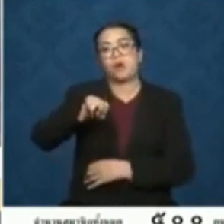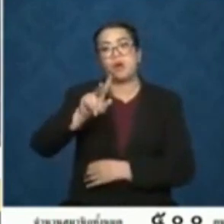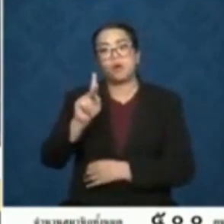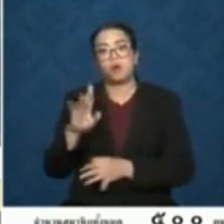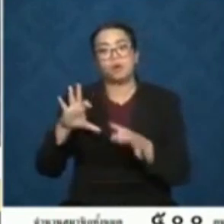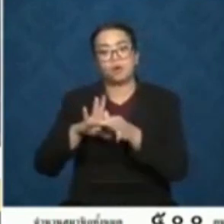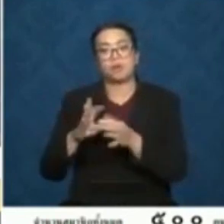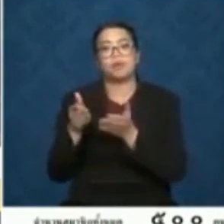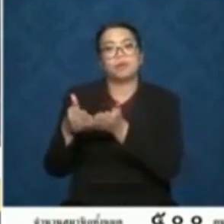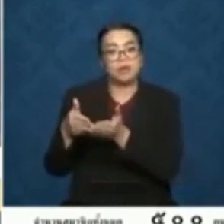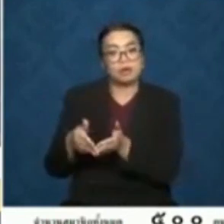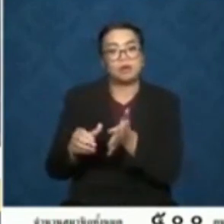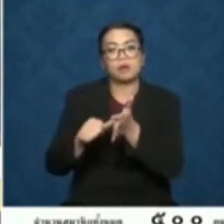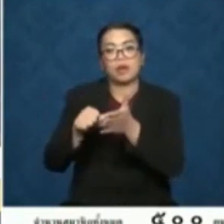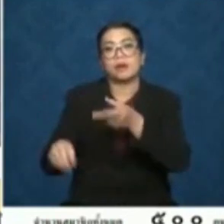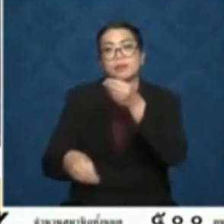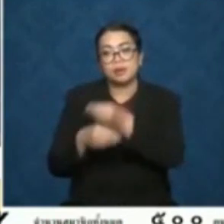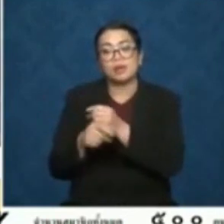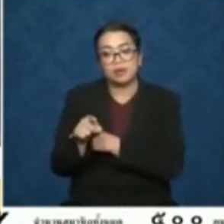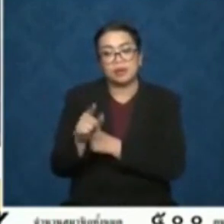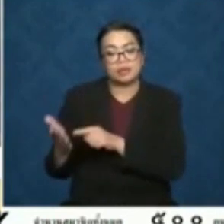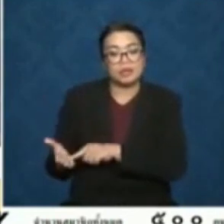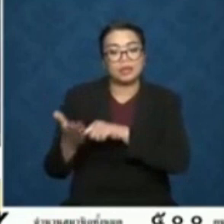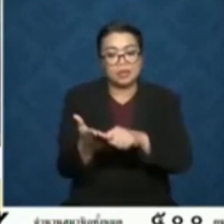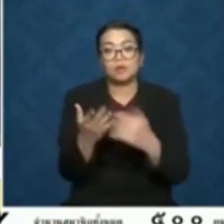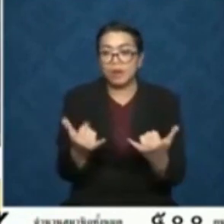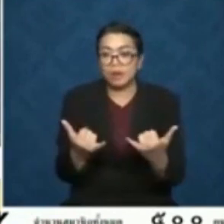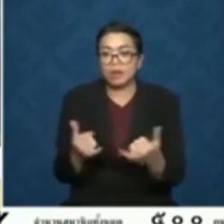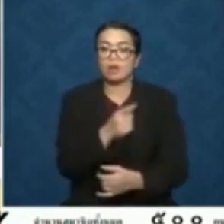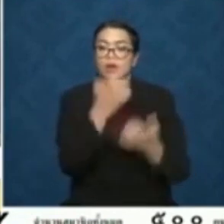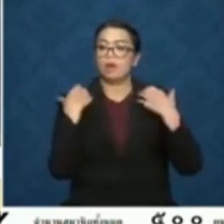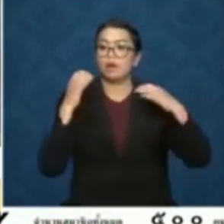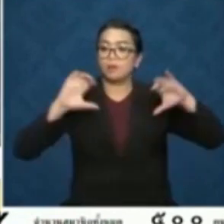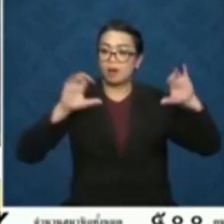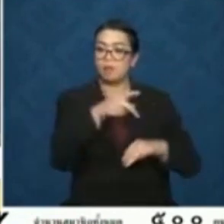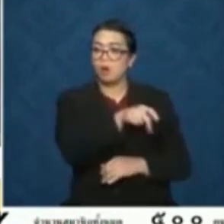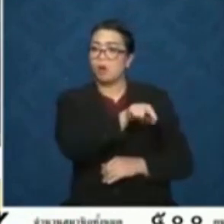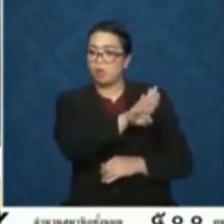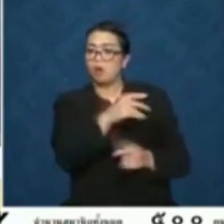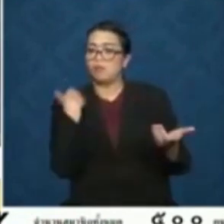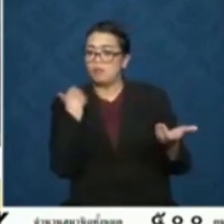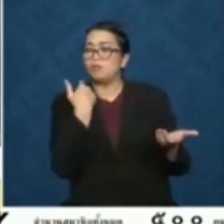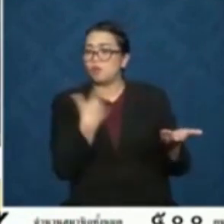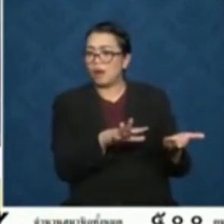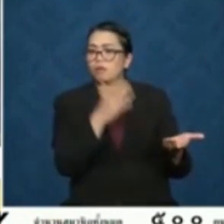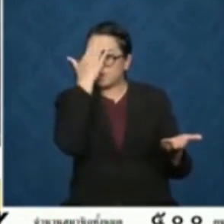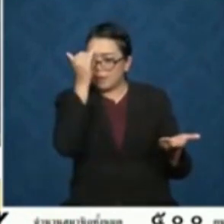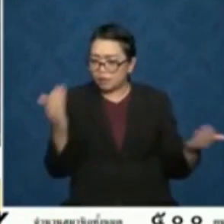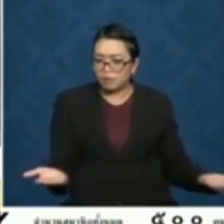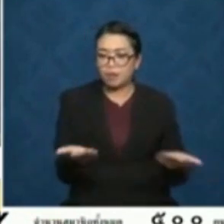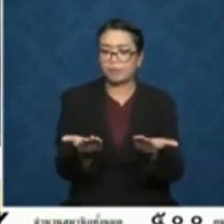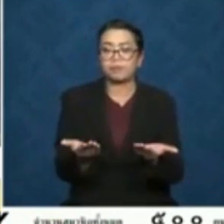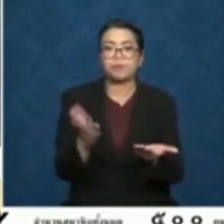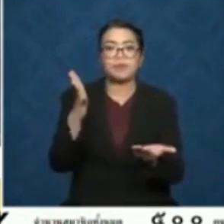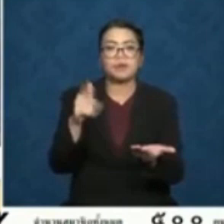7เนี่ยร่างพรบประมงทุกร่างของสสจะเข้ามาและรัฐบาลก็มีร่างพร